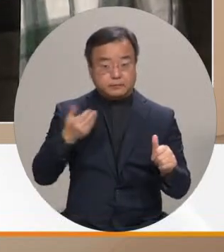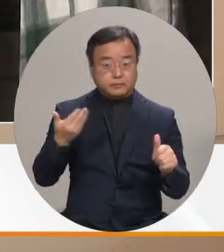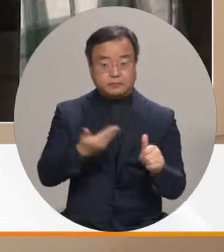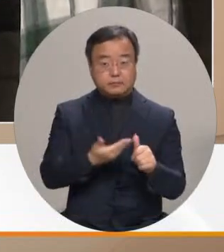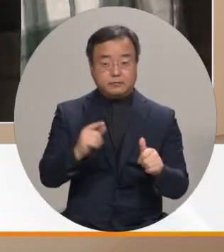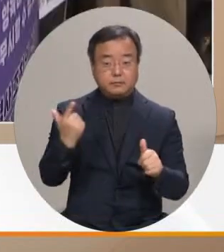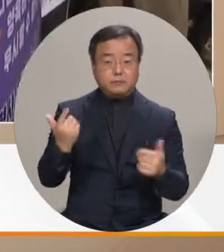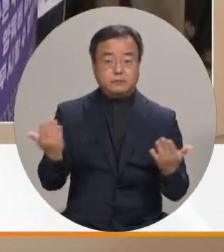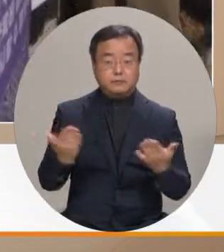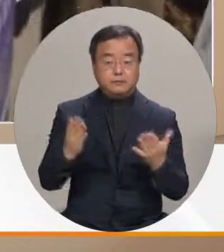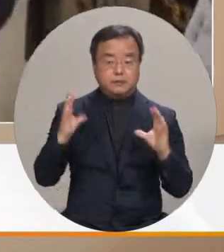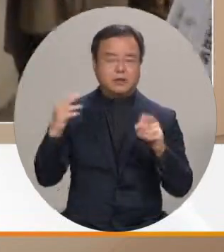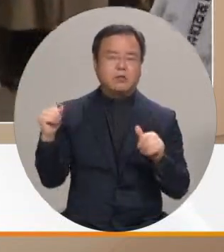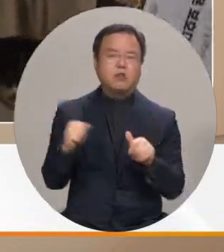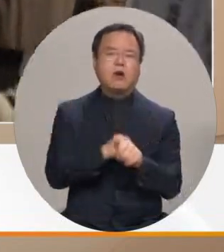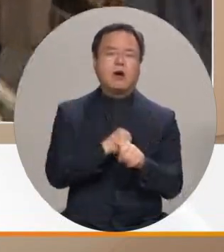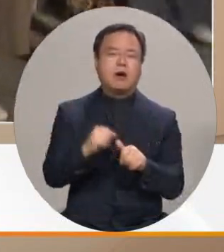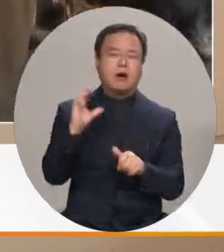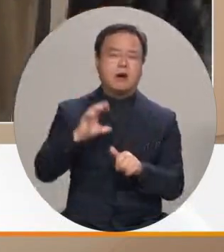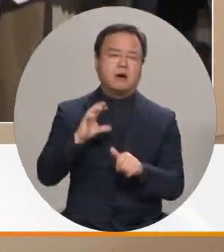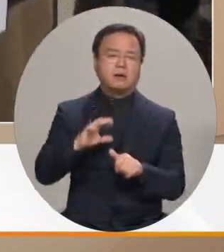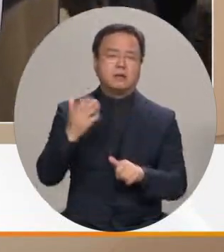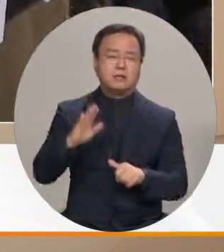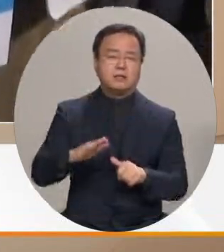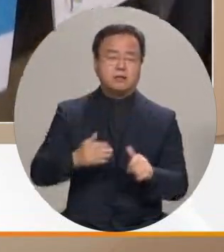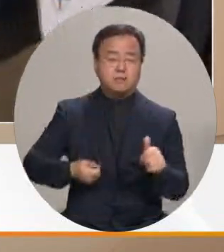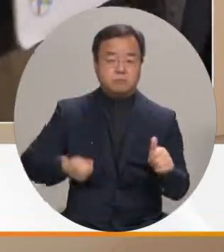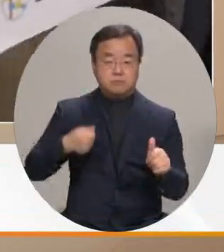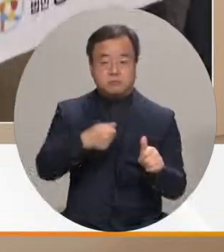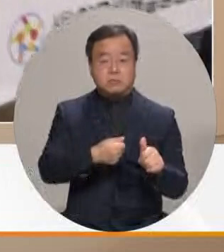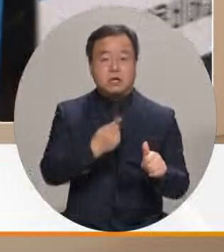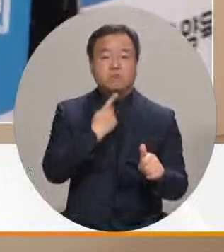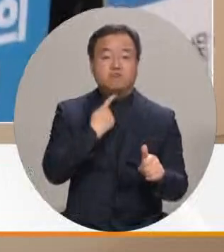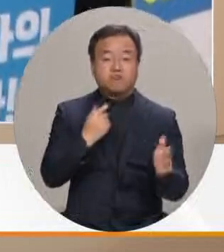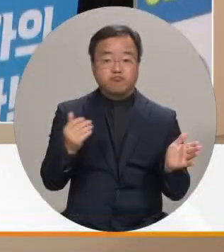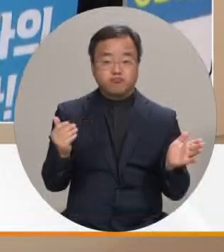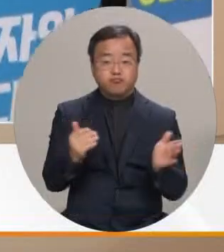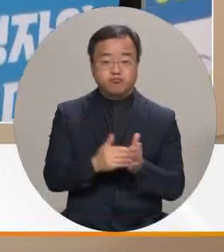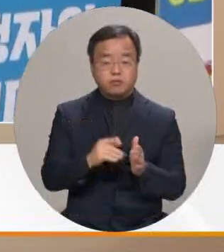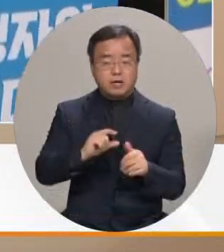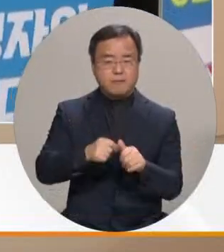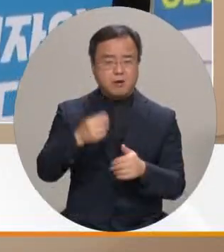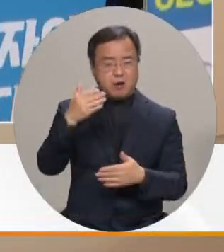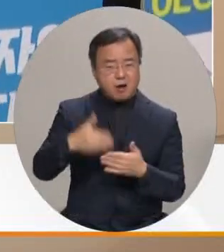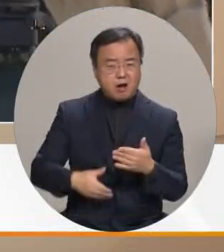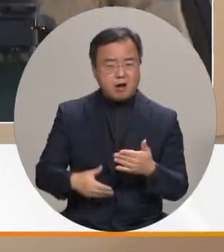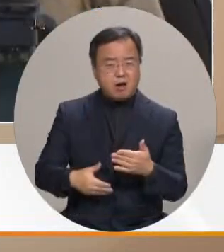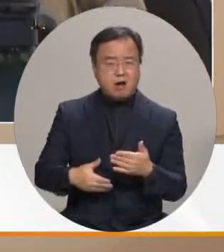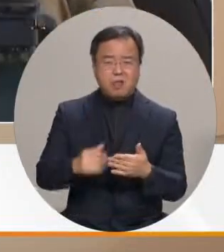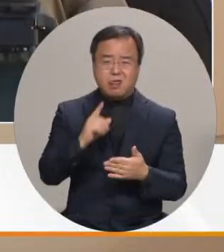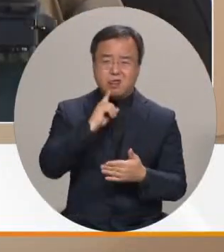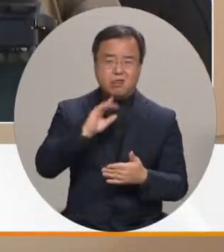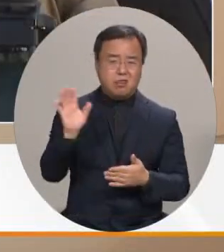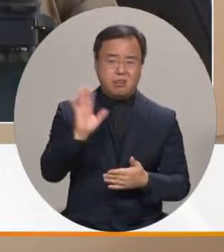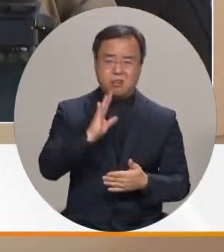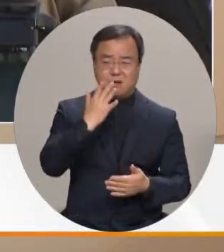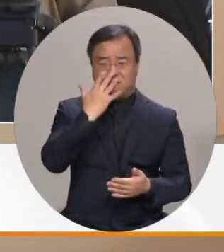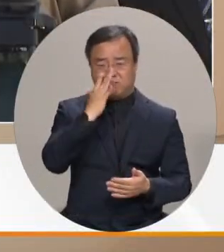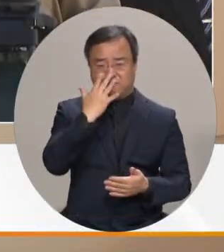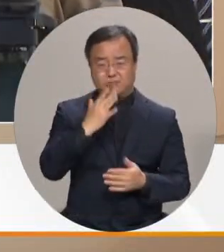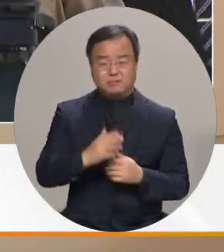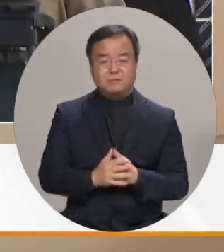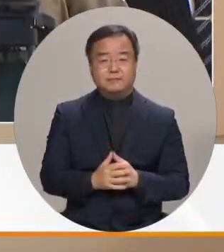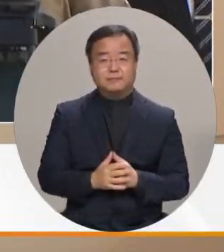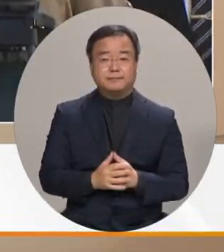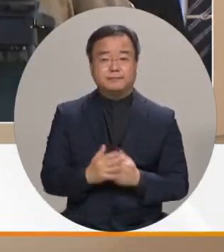아동 확대지도 밥을 준 적이 있기 때문에 감형된 이거 말이 안 되는 거잖아요 그죠